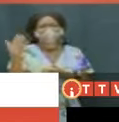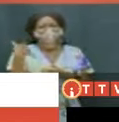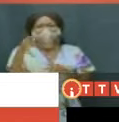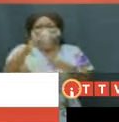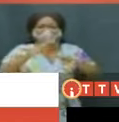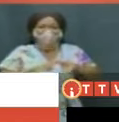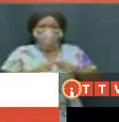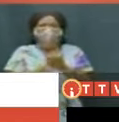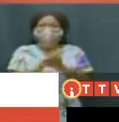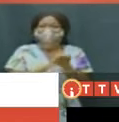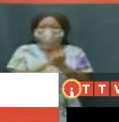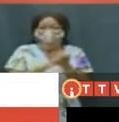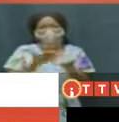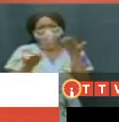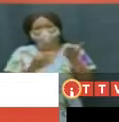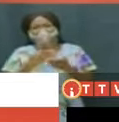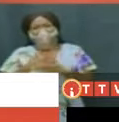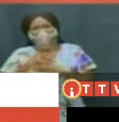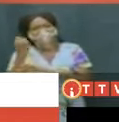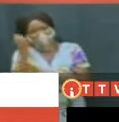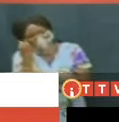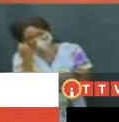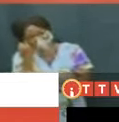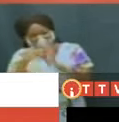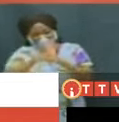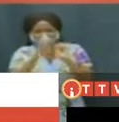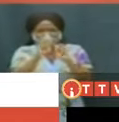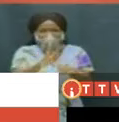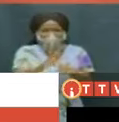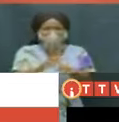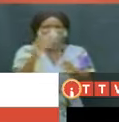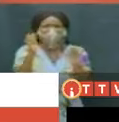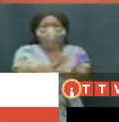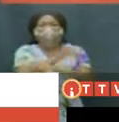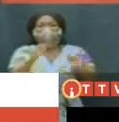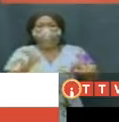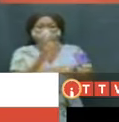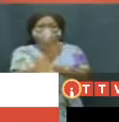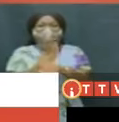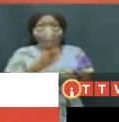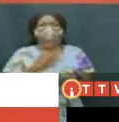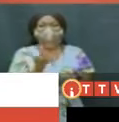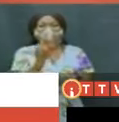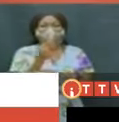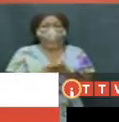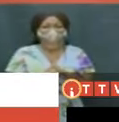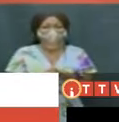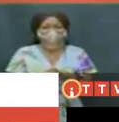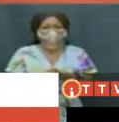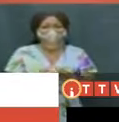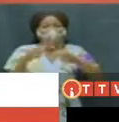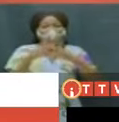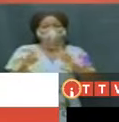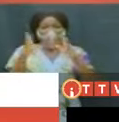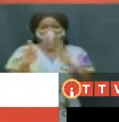kuti nditakumana ndi coronavirus ndi kuti sinditha kudzitchinjiriza kwina kulikonse pamene anthu amene angalandire